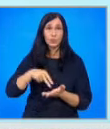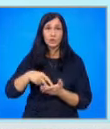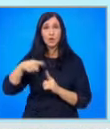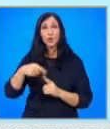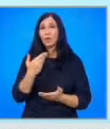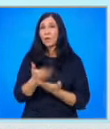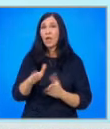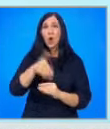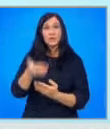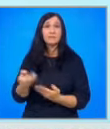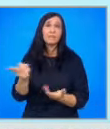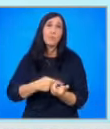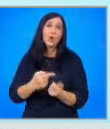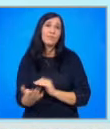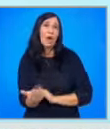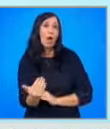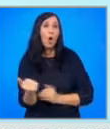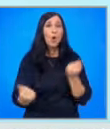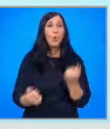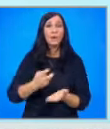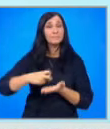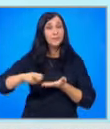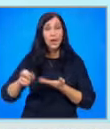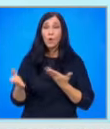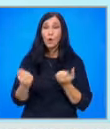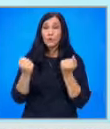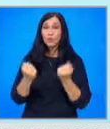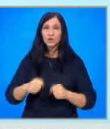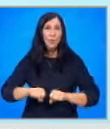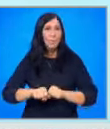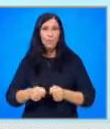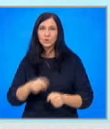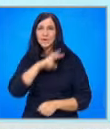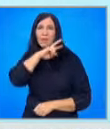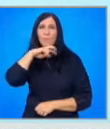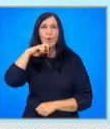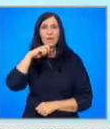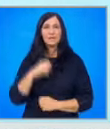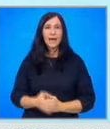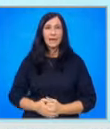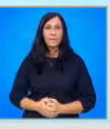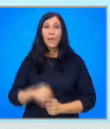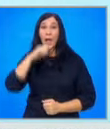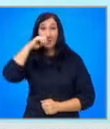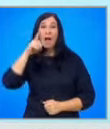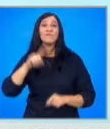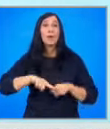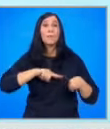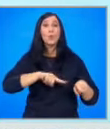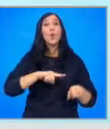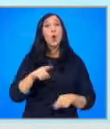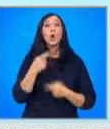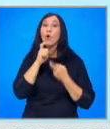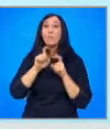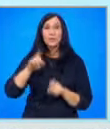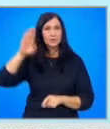Тодоров подаде оставка след поредната гонка на кола с мигранти, когато тежко пострада полицай. Главният прокурор коментира,